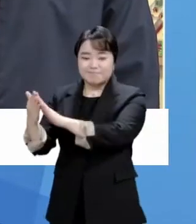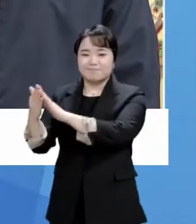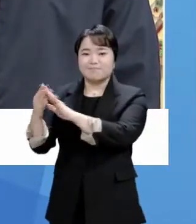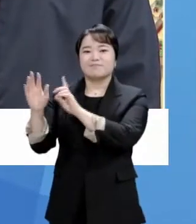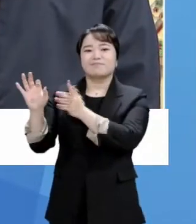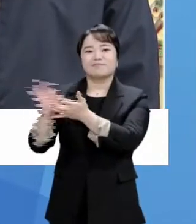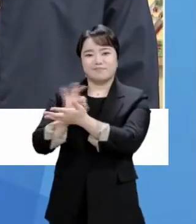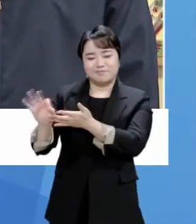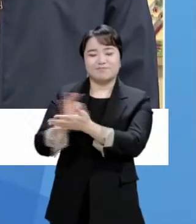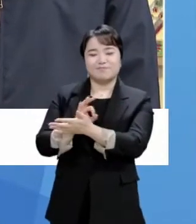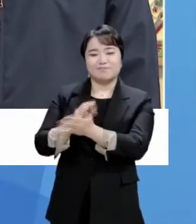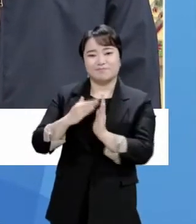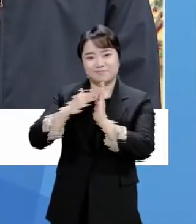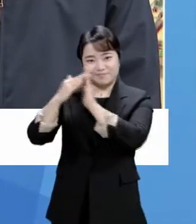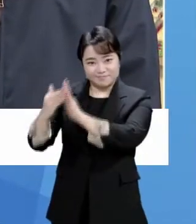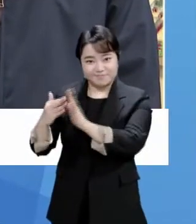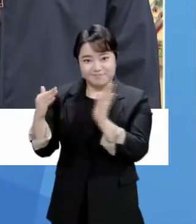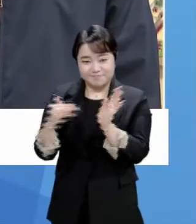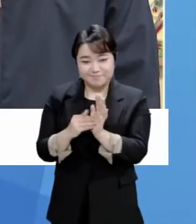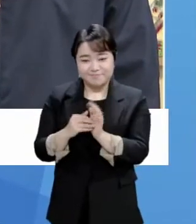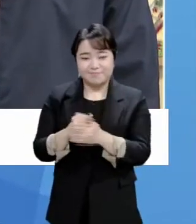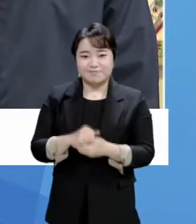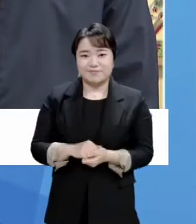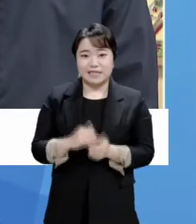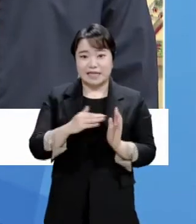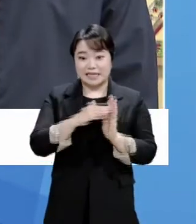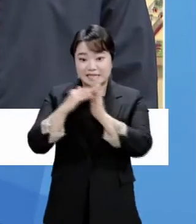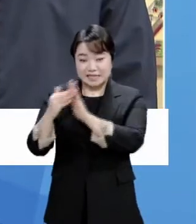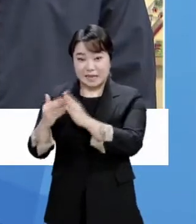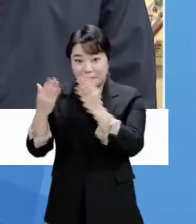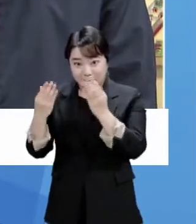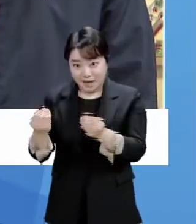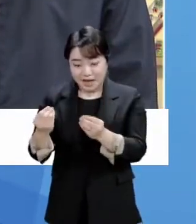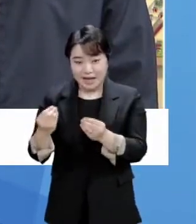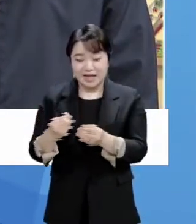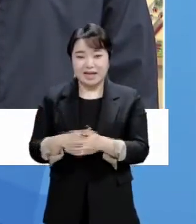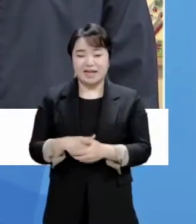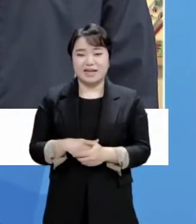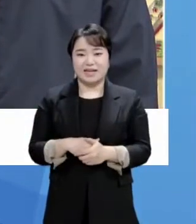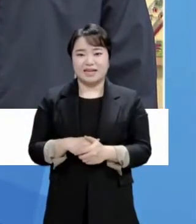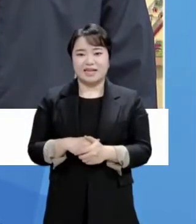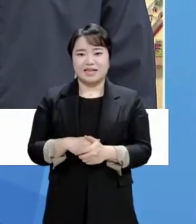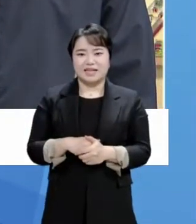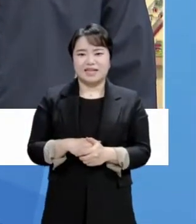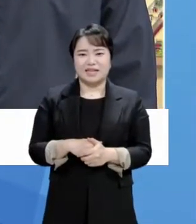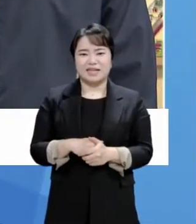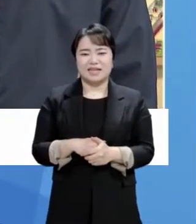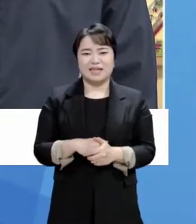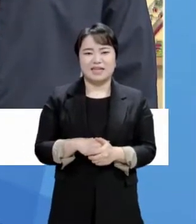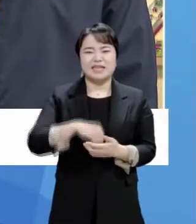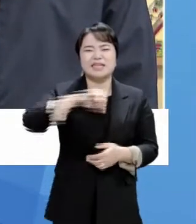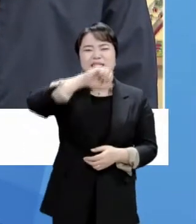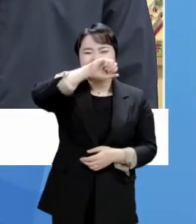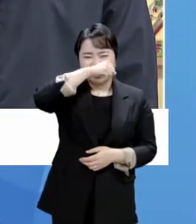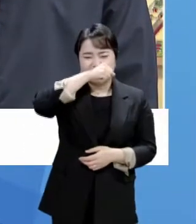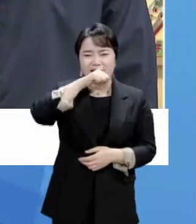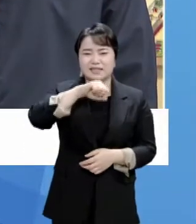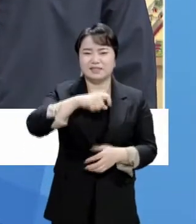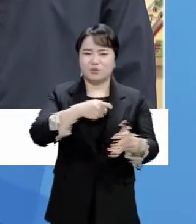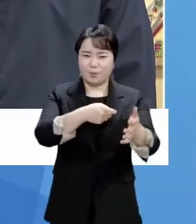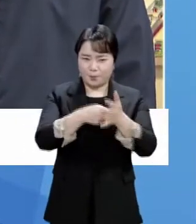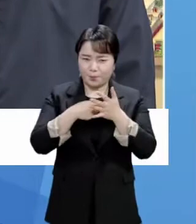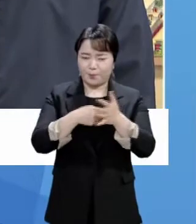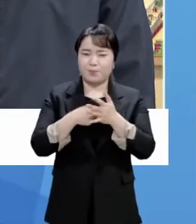잠시 동안 그래서 빌리게 되었는데요. 이렇게 한번 이사 더 갈 생각하고 이리 오다 보니까 그래도 우리 예산을 많이 절감할 수